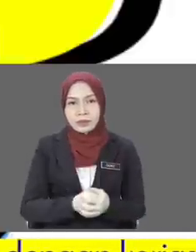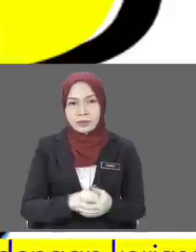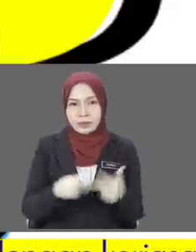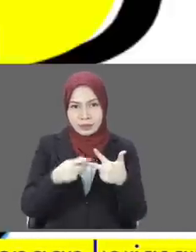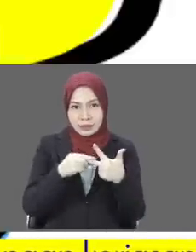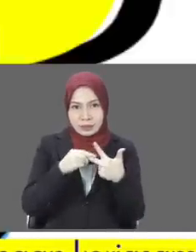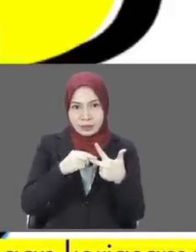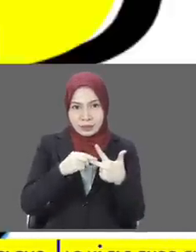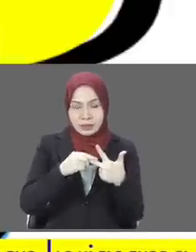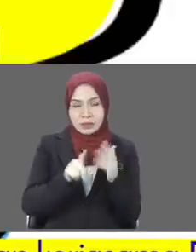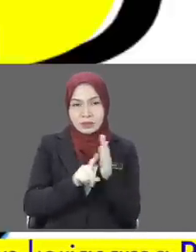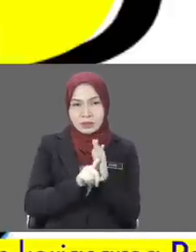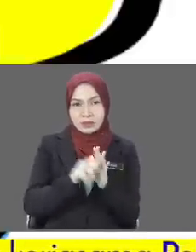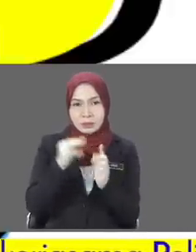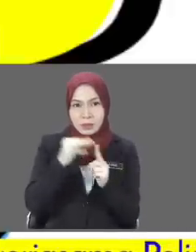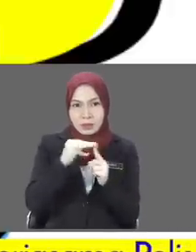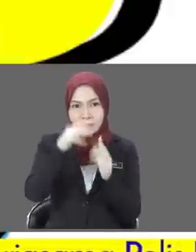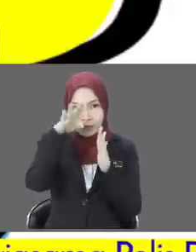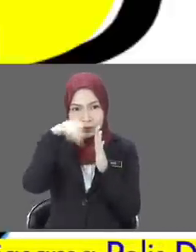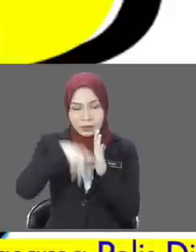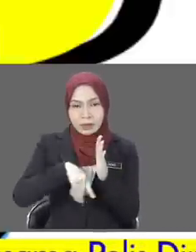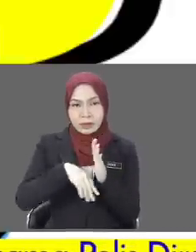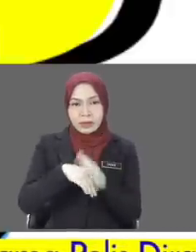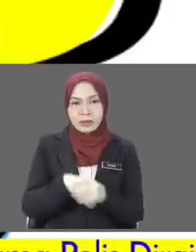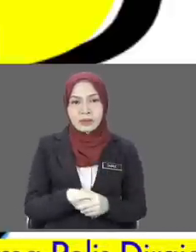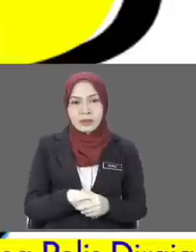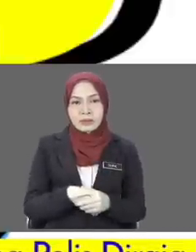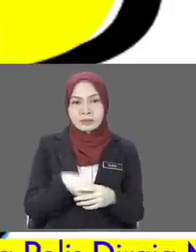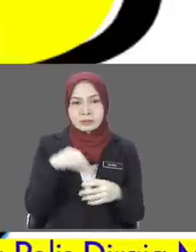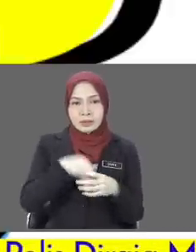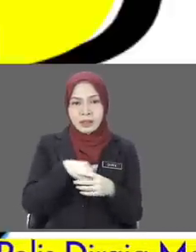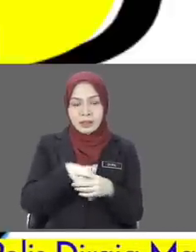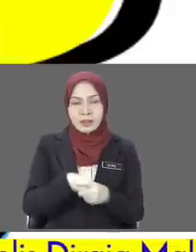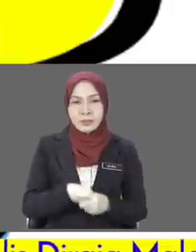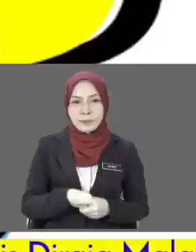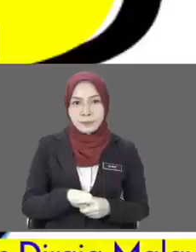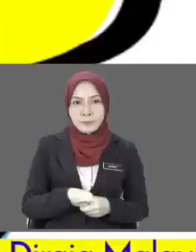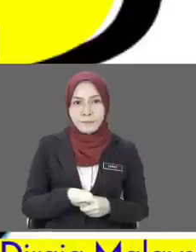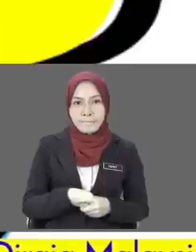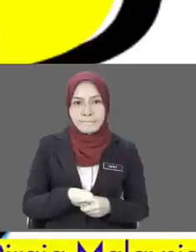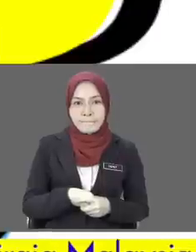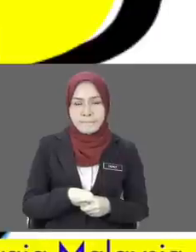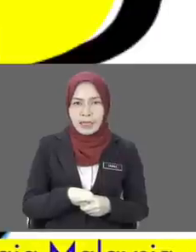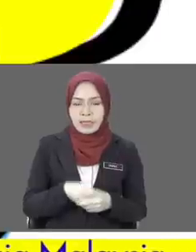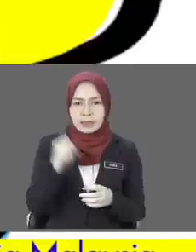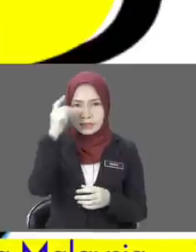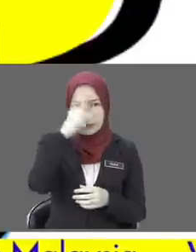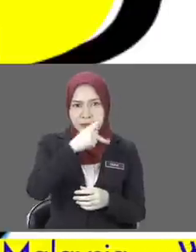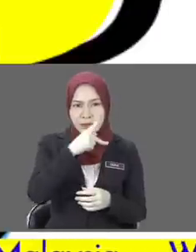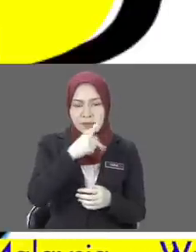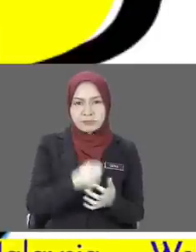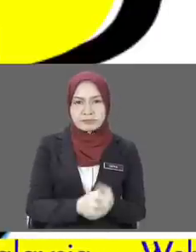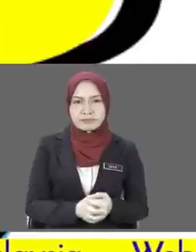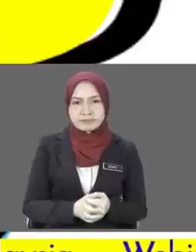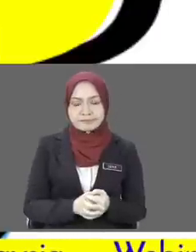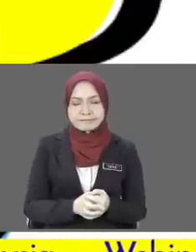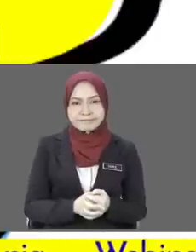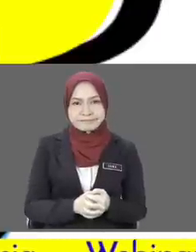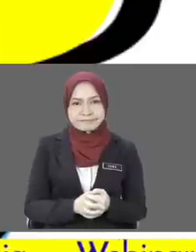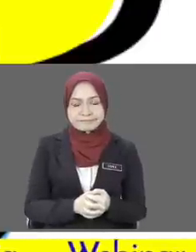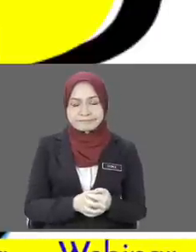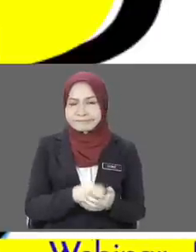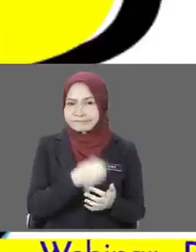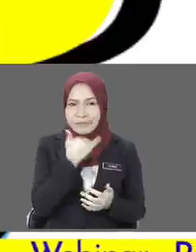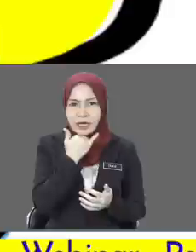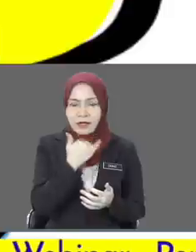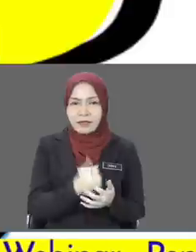bagi constancious individu ini dikaitkan dengan sikap cuy tidak mempunyai kesadaran kendiri